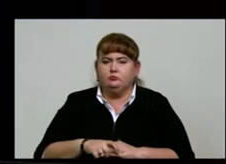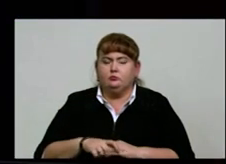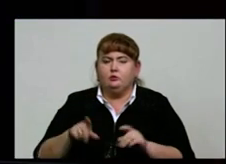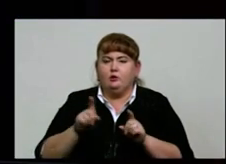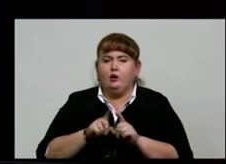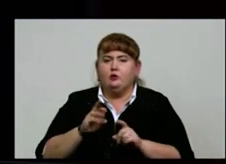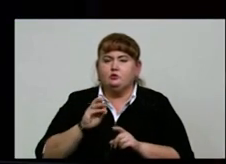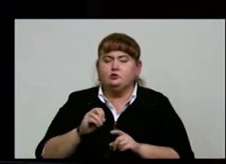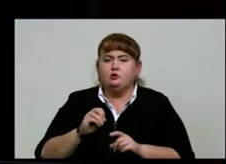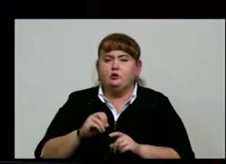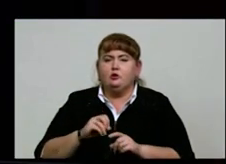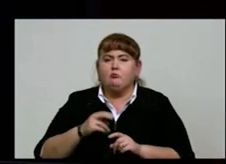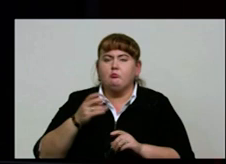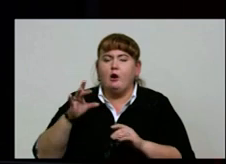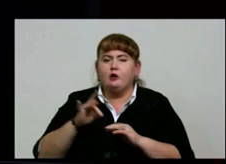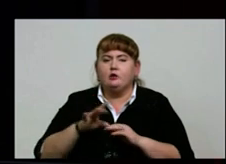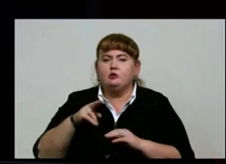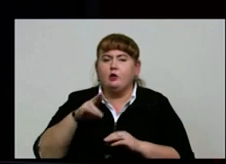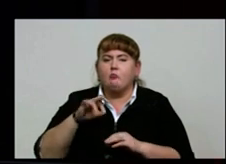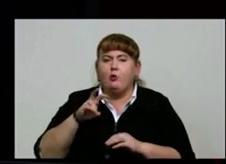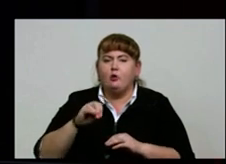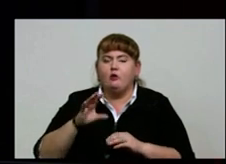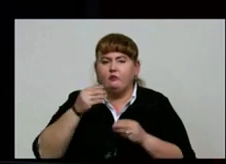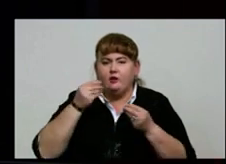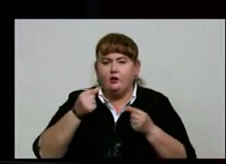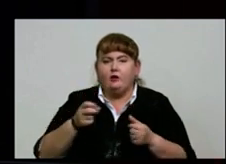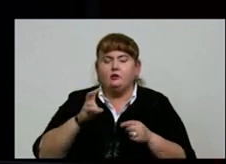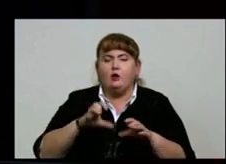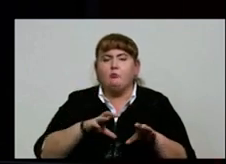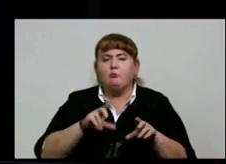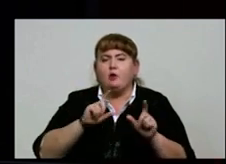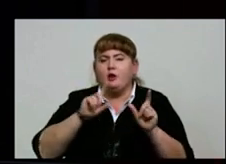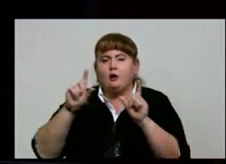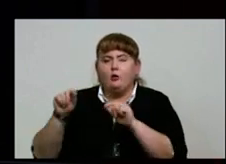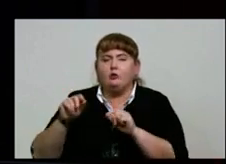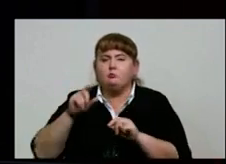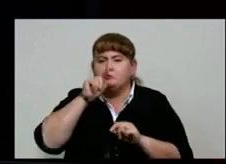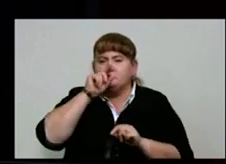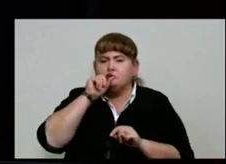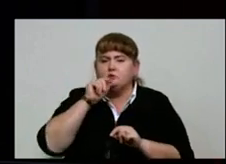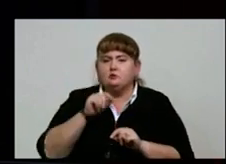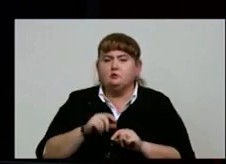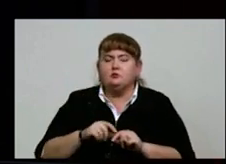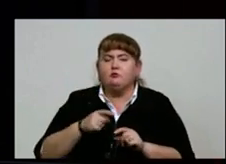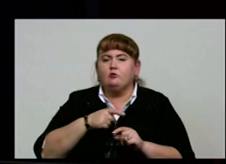Также магнитное поле Земли влияет и на перелет птиц. Птицы летят